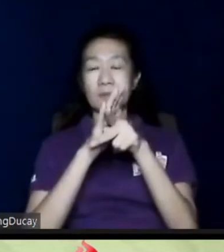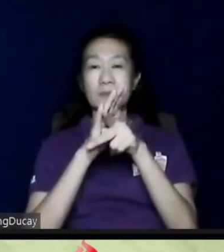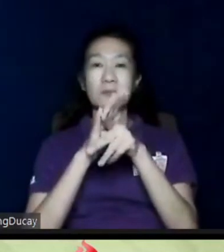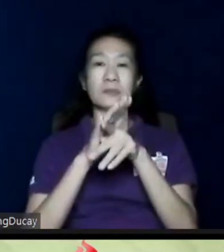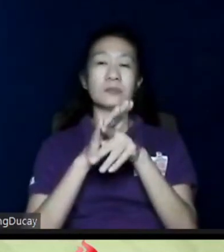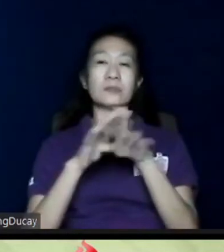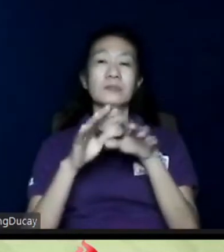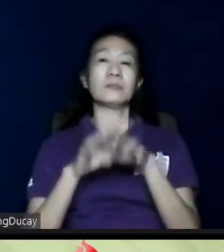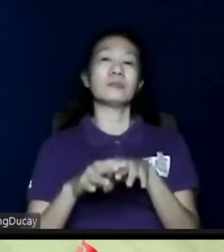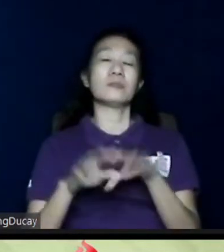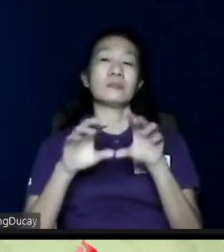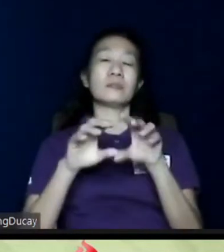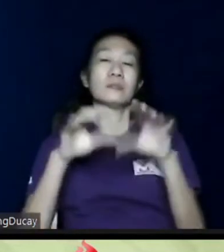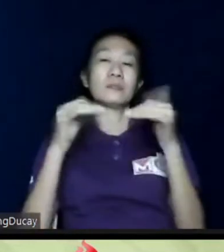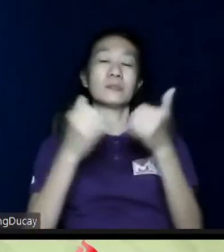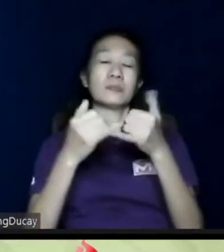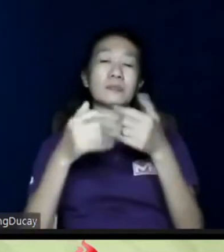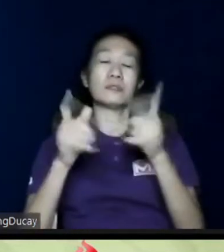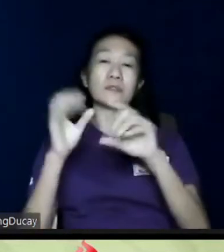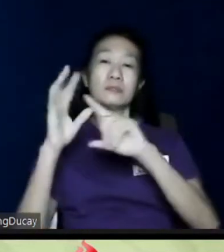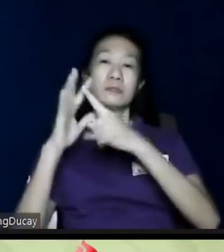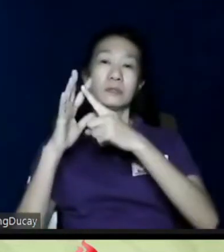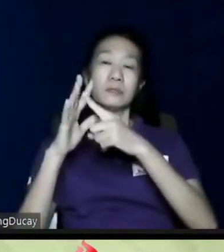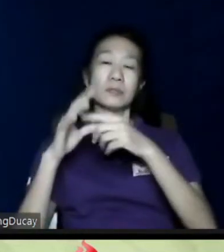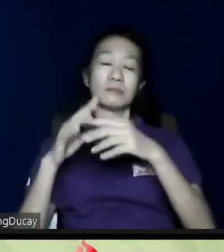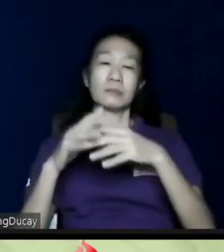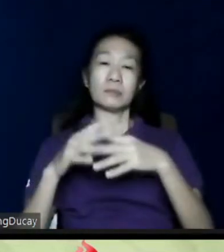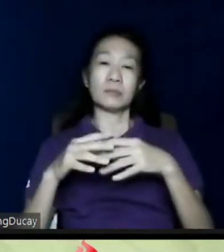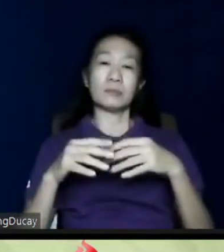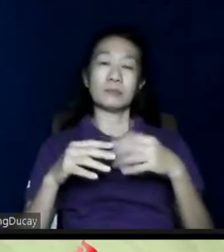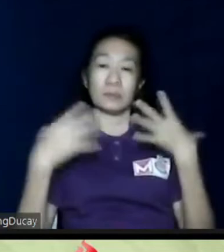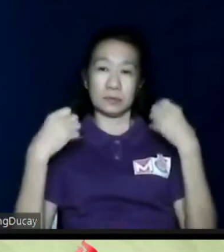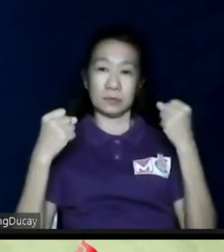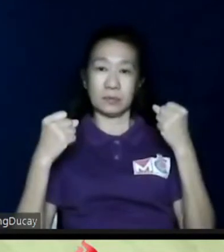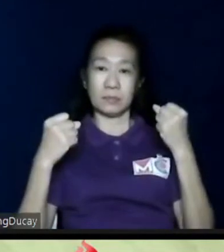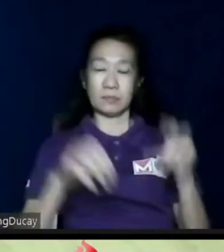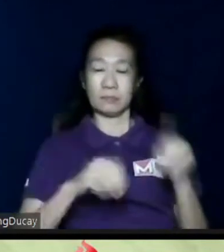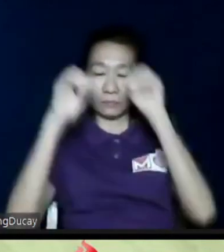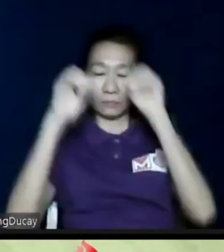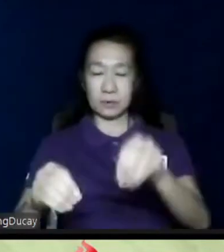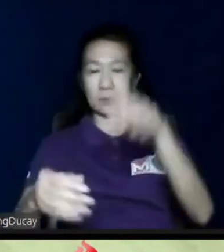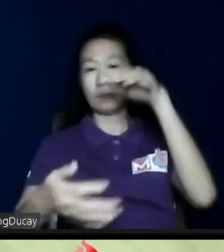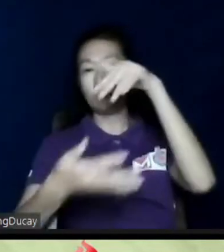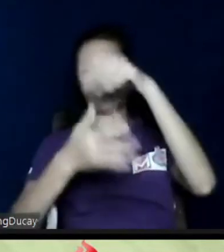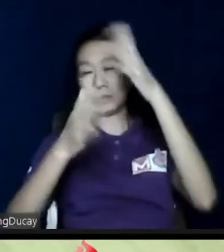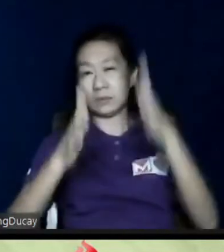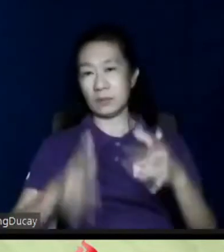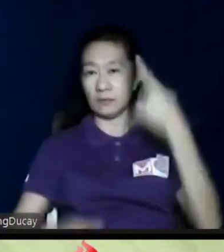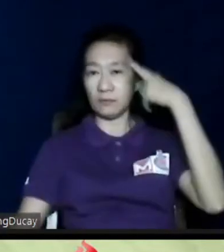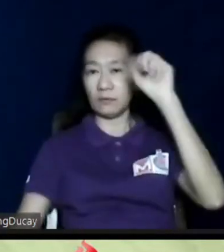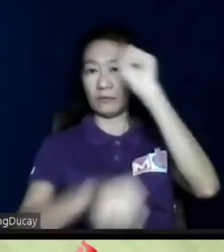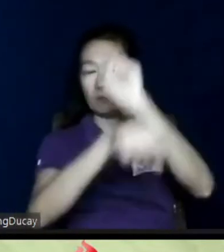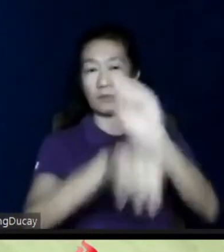masimulan na po natin at mas mapalakas pa yung mga efforts natin sa pag-place ng mga estudyante natin for work.